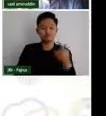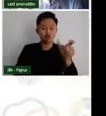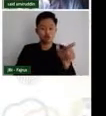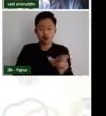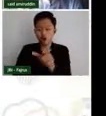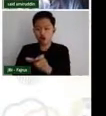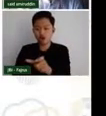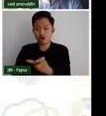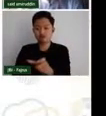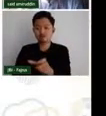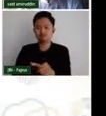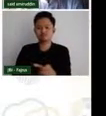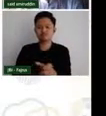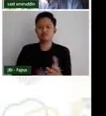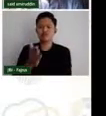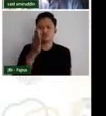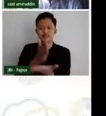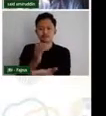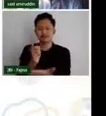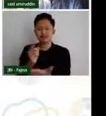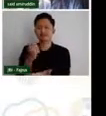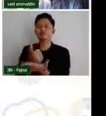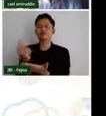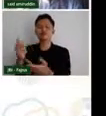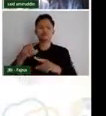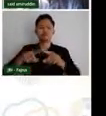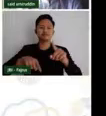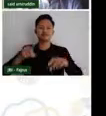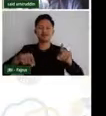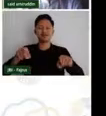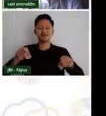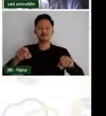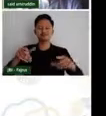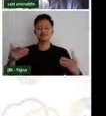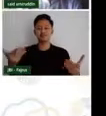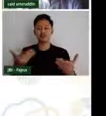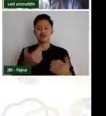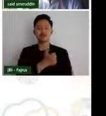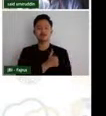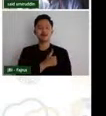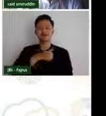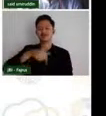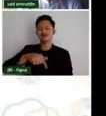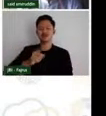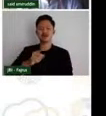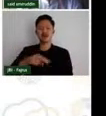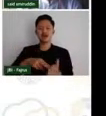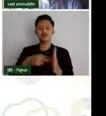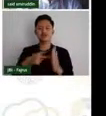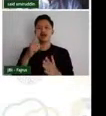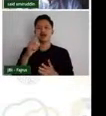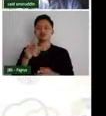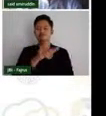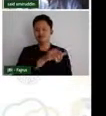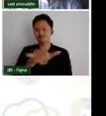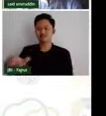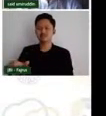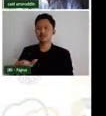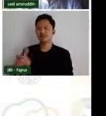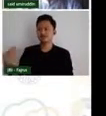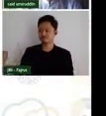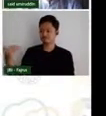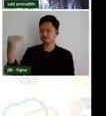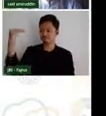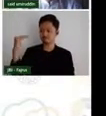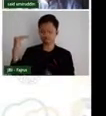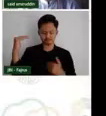khusus, itu adalah suatu keberagaman juga yang ada pada bangsa kita. Sehingga kita harus menyamakan diri kita itu dengan mereka. Artinya, mereka itu